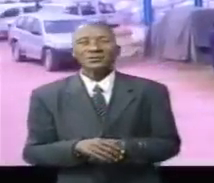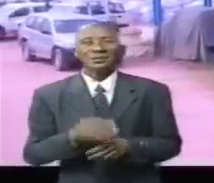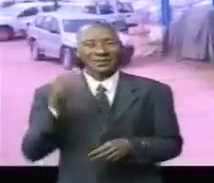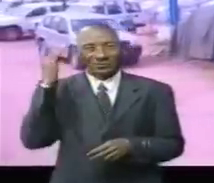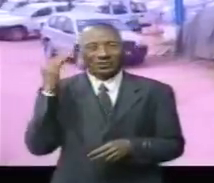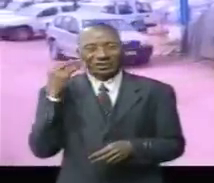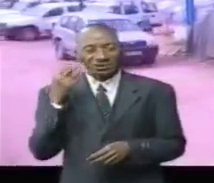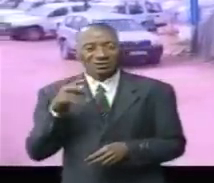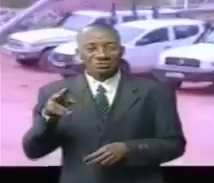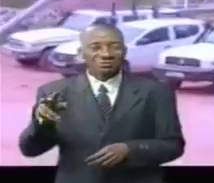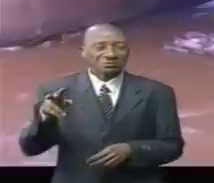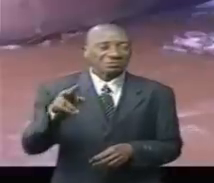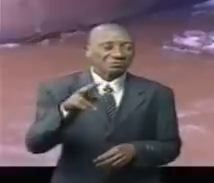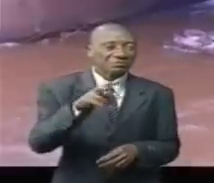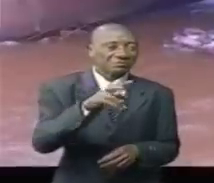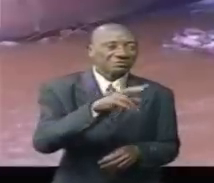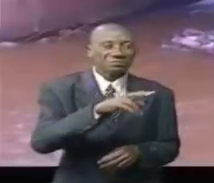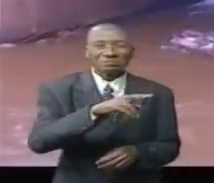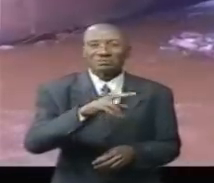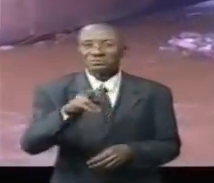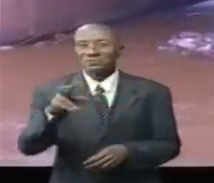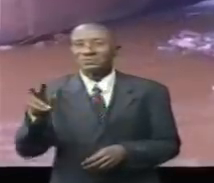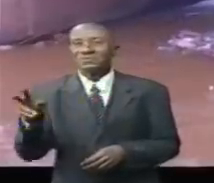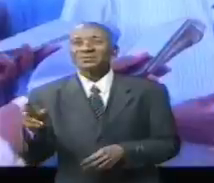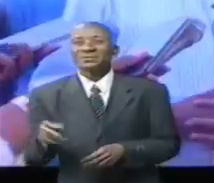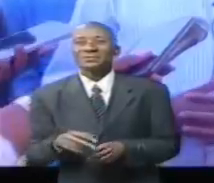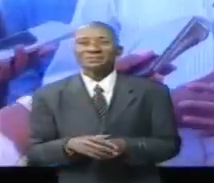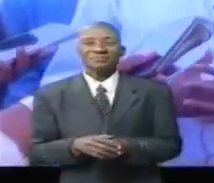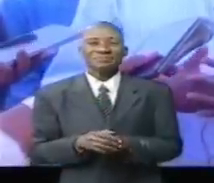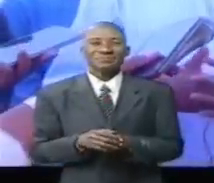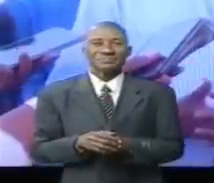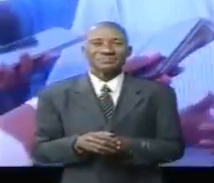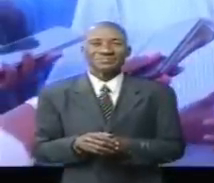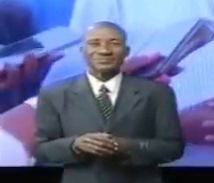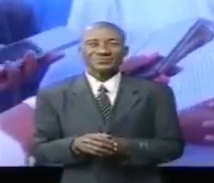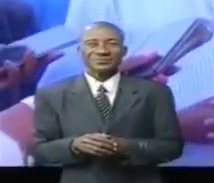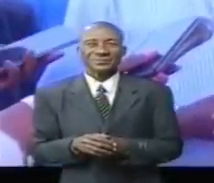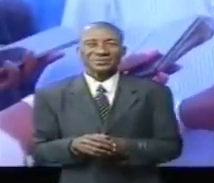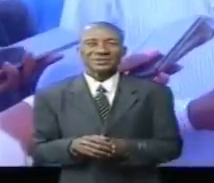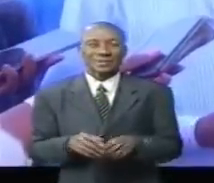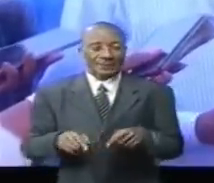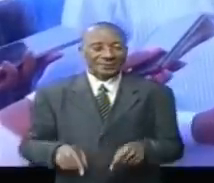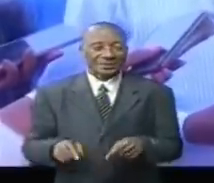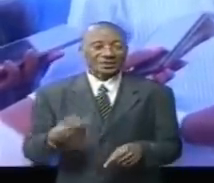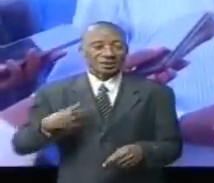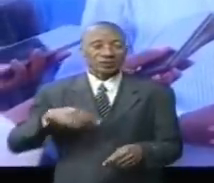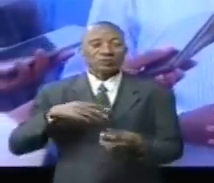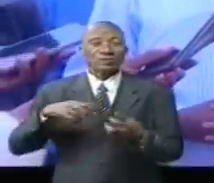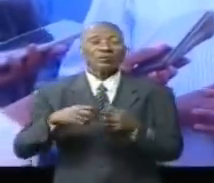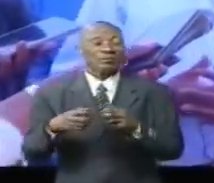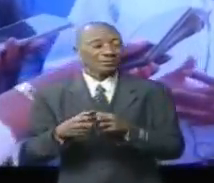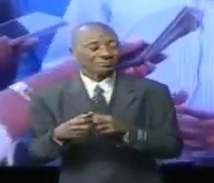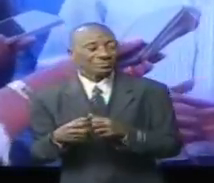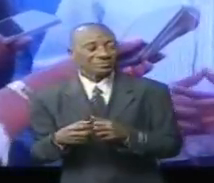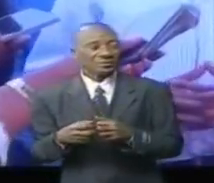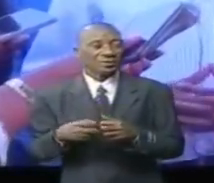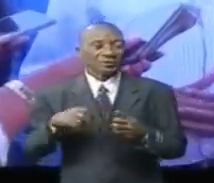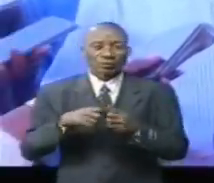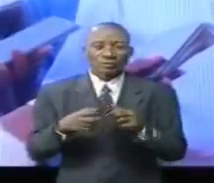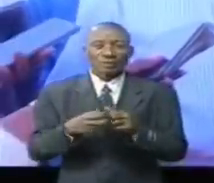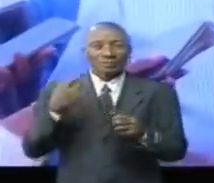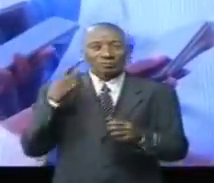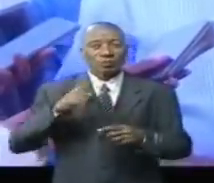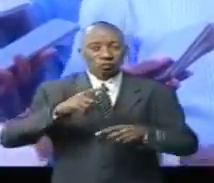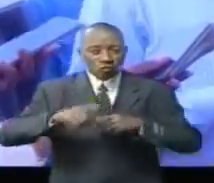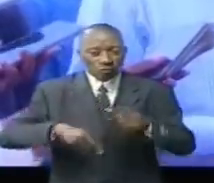malheureux de la présence des déchets poubelles dans la rivière. Nous avons des problèmes qui sont essentiellement liés à l'exploitation.